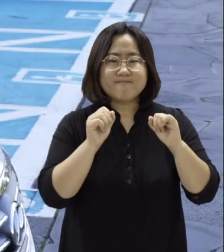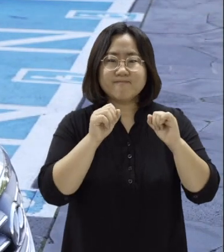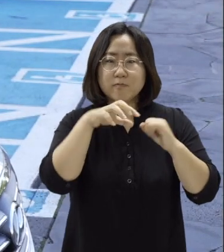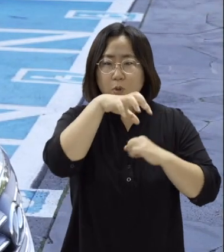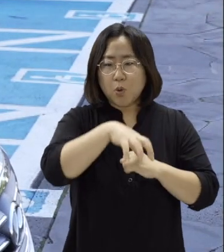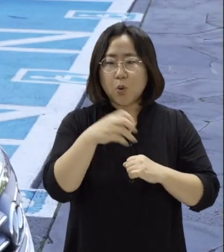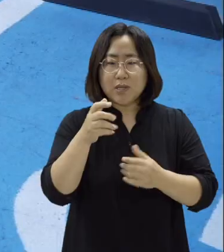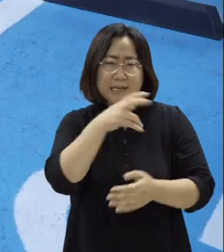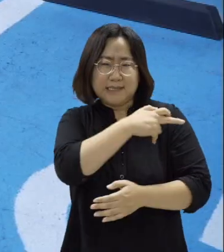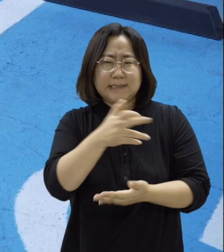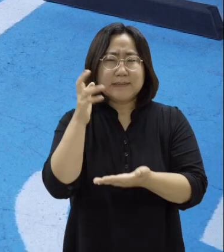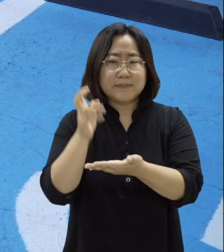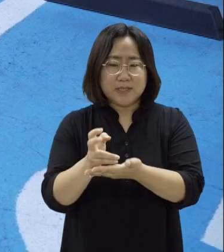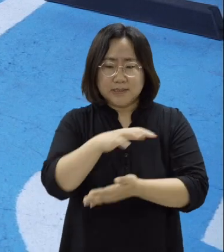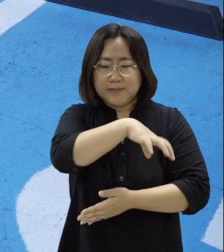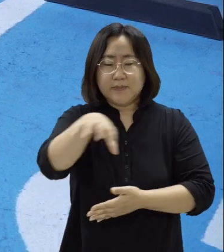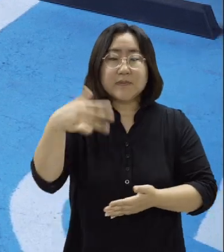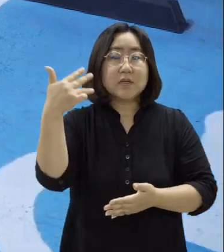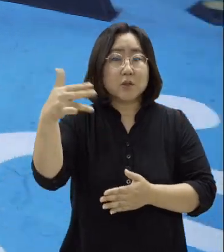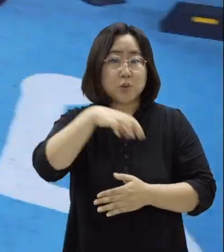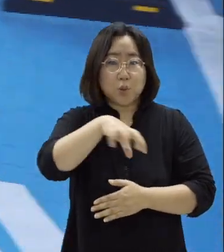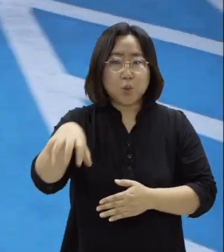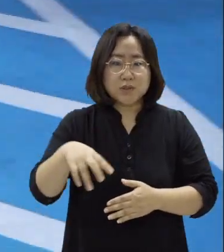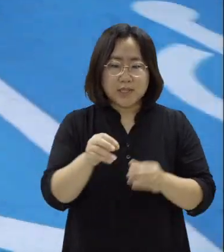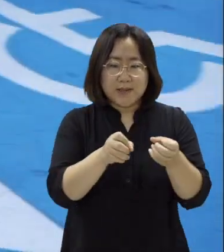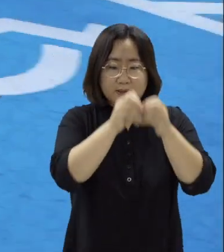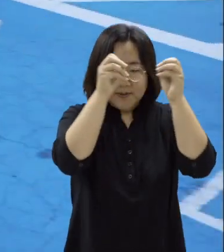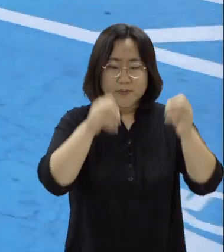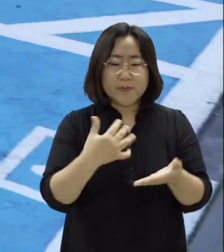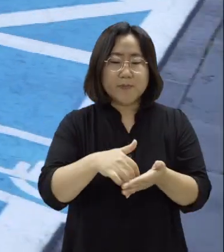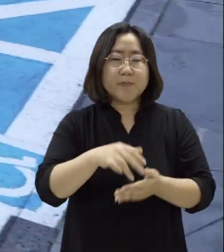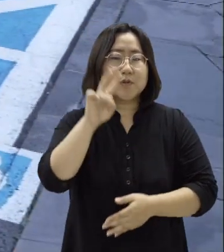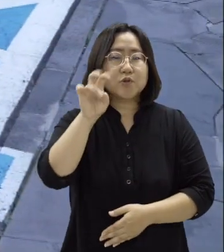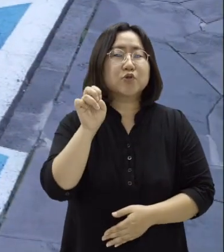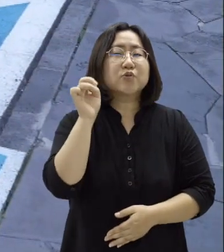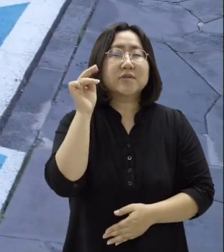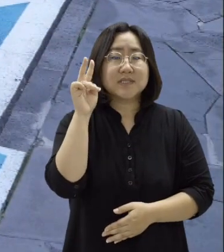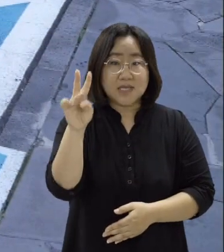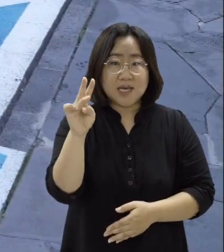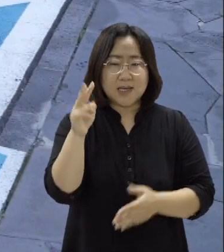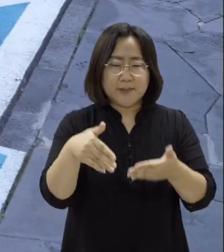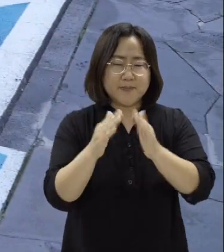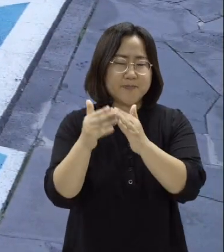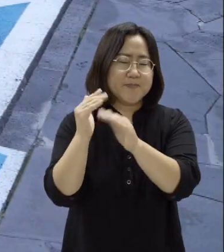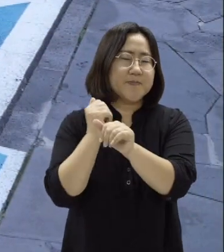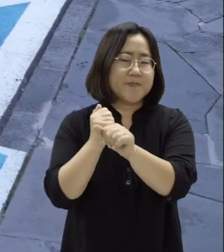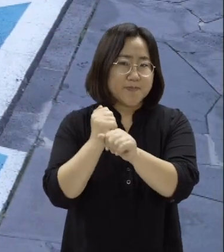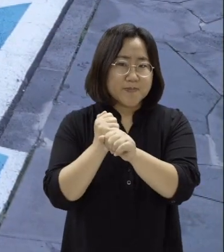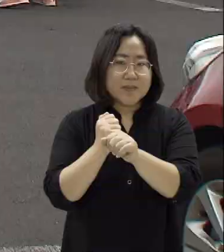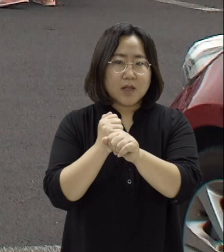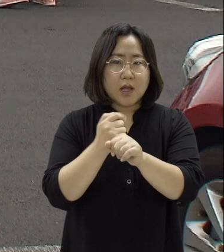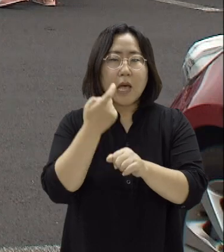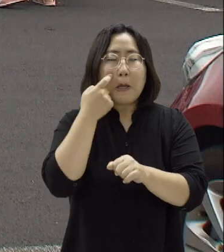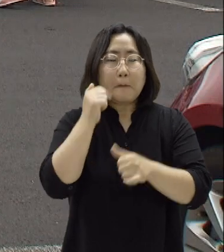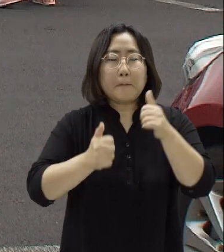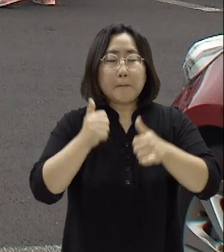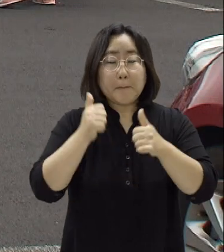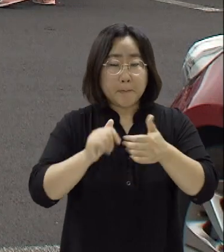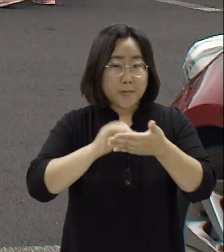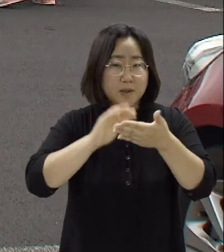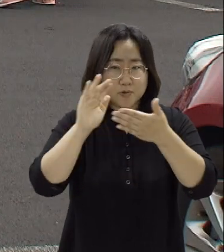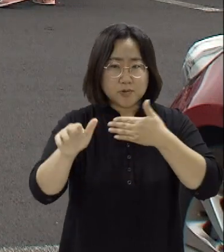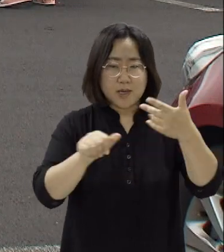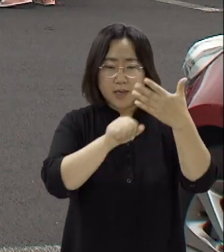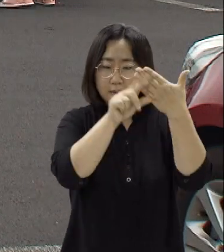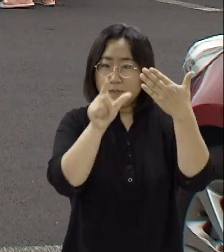대형마트 등 8곳, 23개 주차면에 이달 말까지 자동단속 시스템을 설치하고 시범 운영을 거쳐